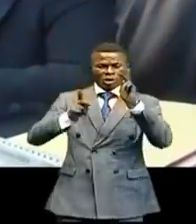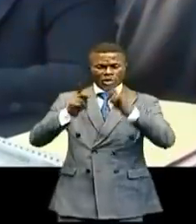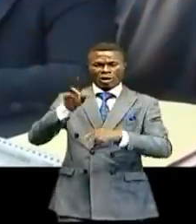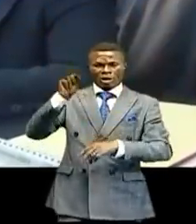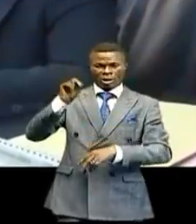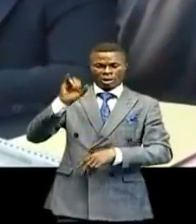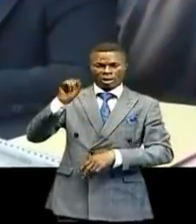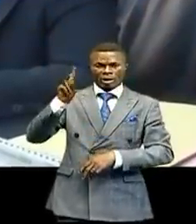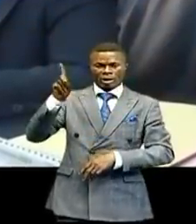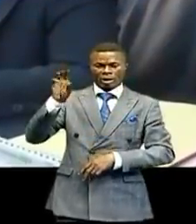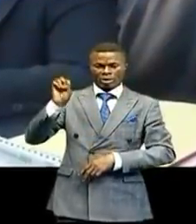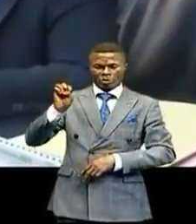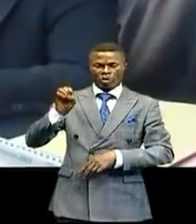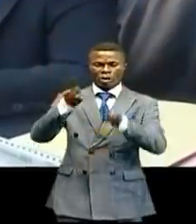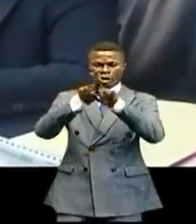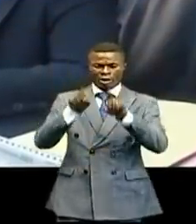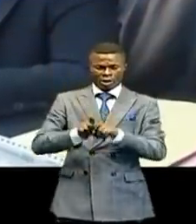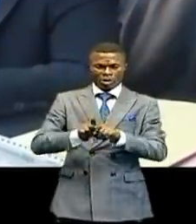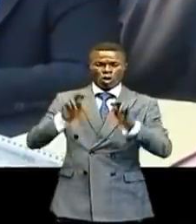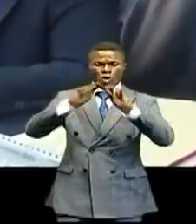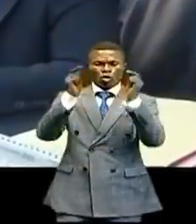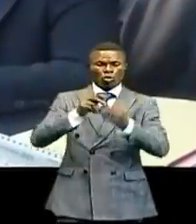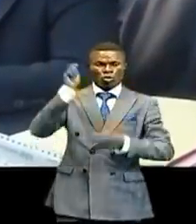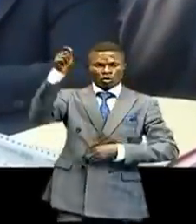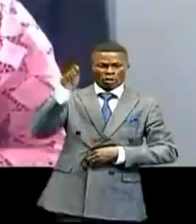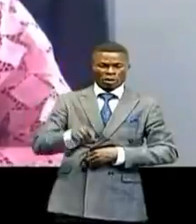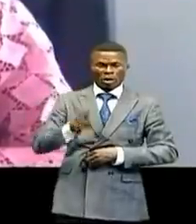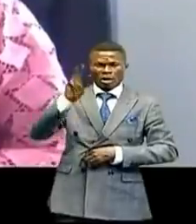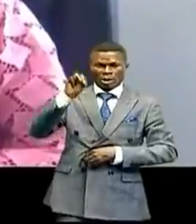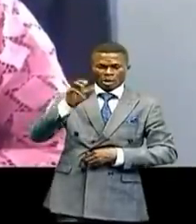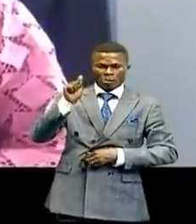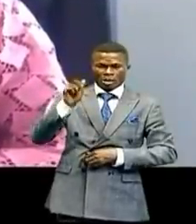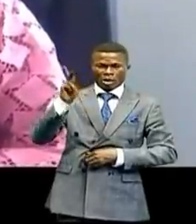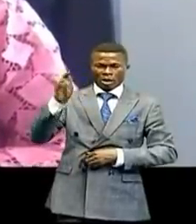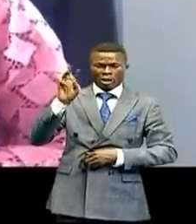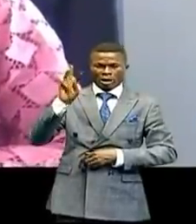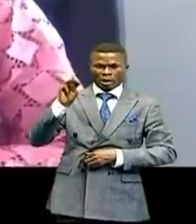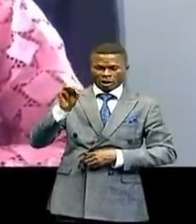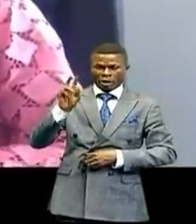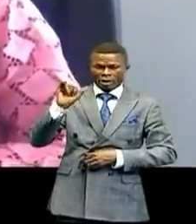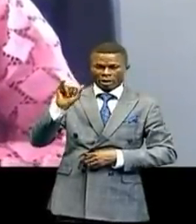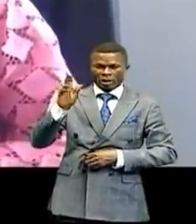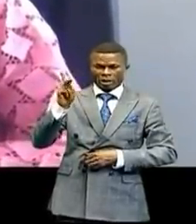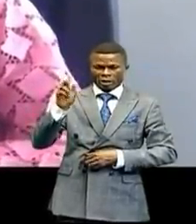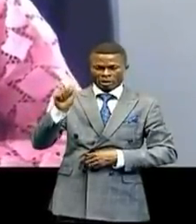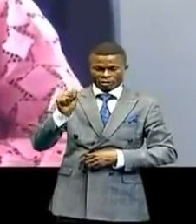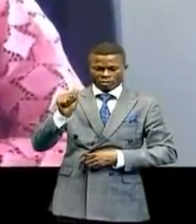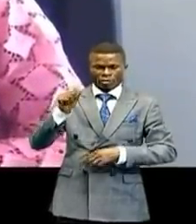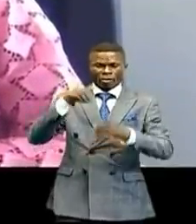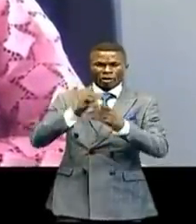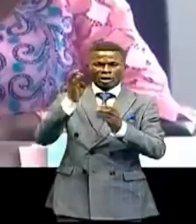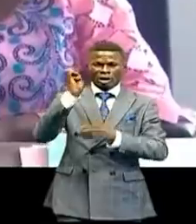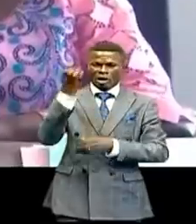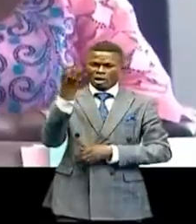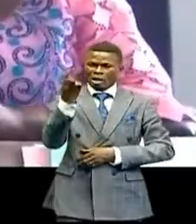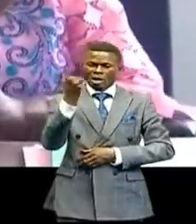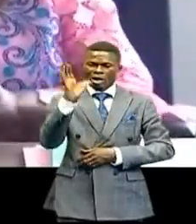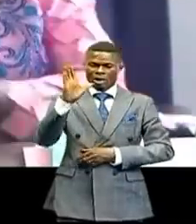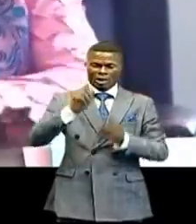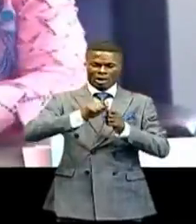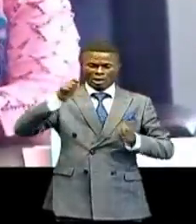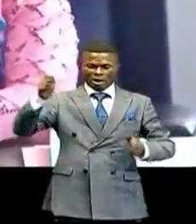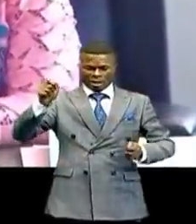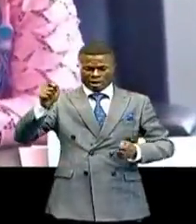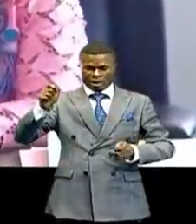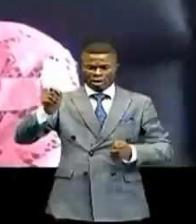Nindo, Fulero et Bembe par le groupe armé Makanika dans la localité de Mikenge, située à 45 km de